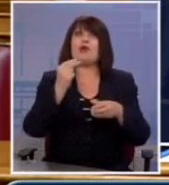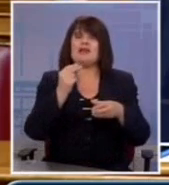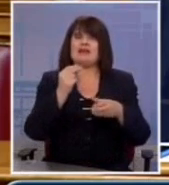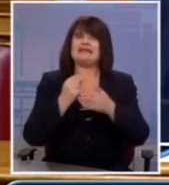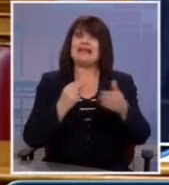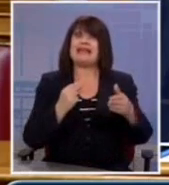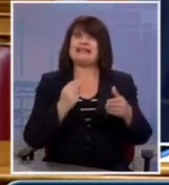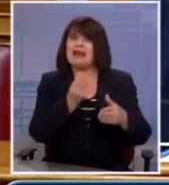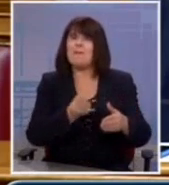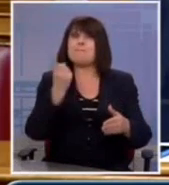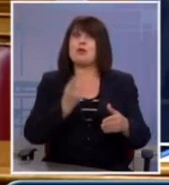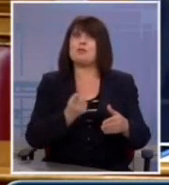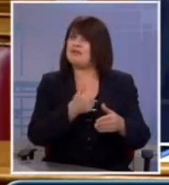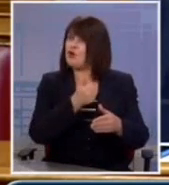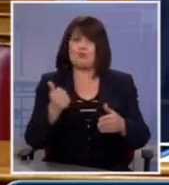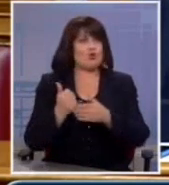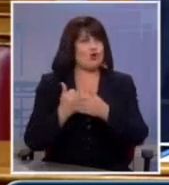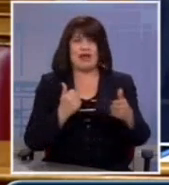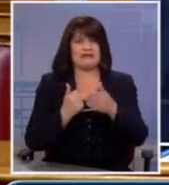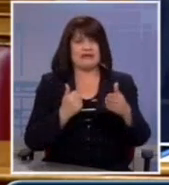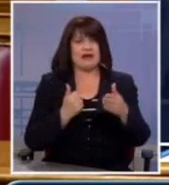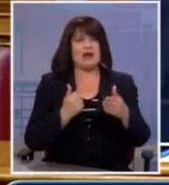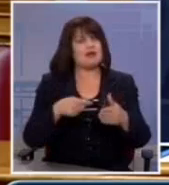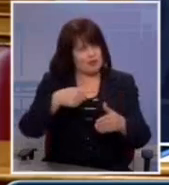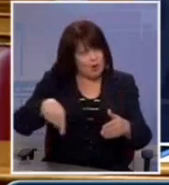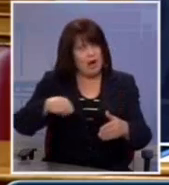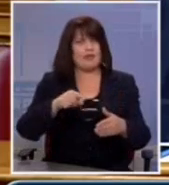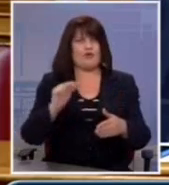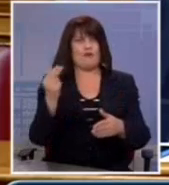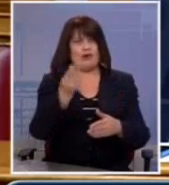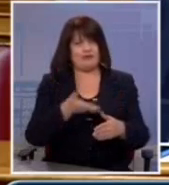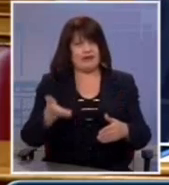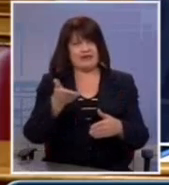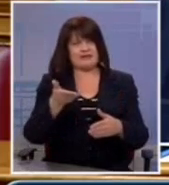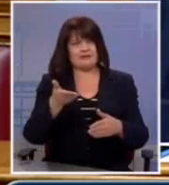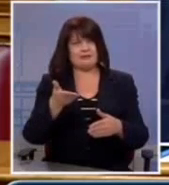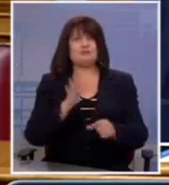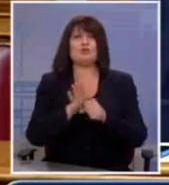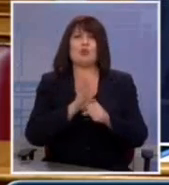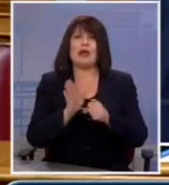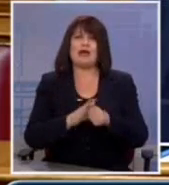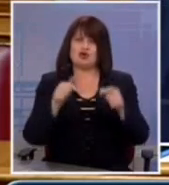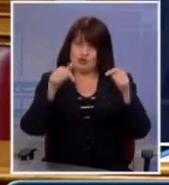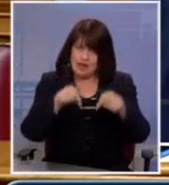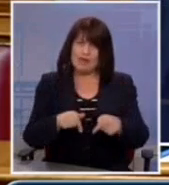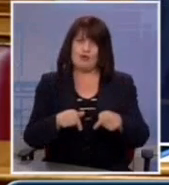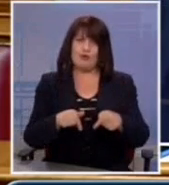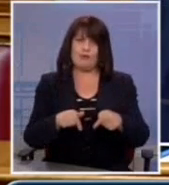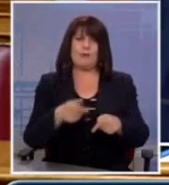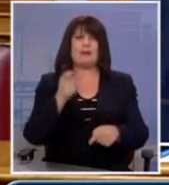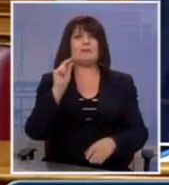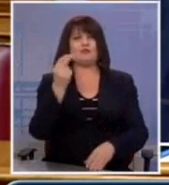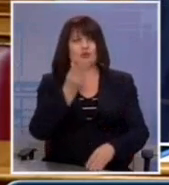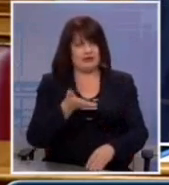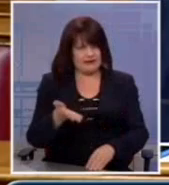της αριστεράς και όχι μόνο της αριστεράς και των άλλων κομμάτων που βρίσκονται εδώ πέρα, τουλάχιστον σε αυτό το πολιτικό προσωπικό αυτής